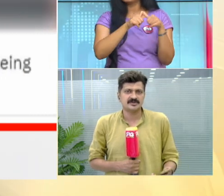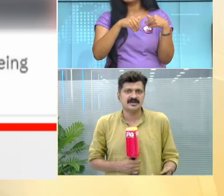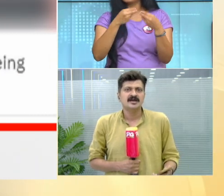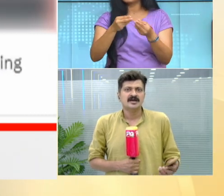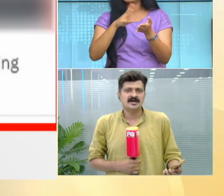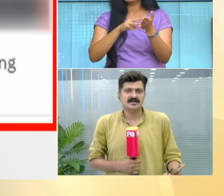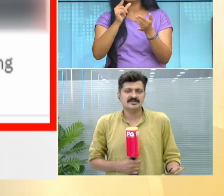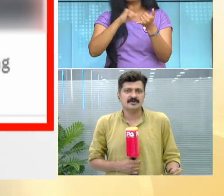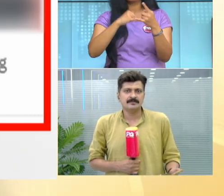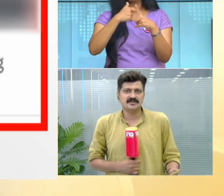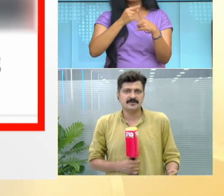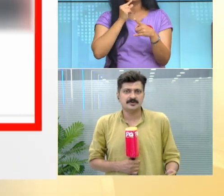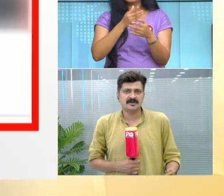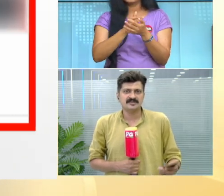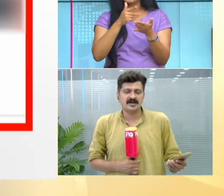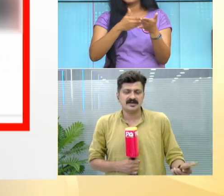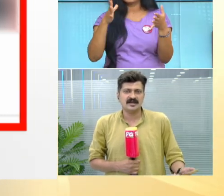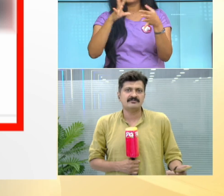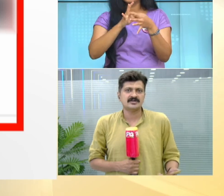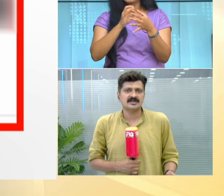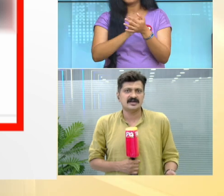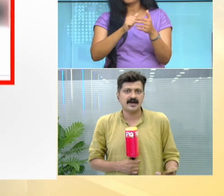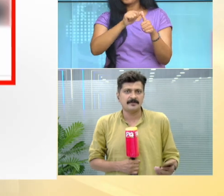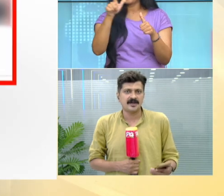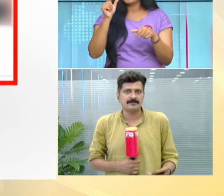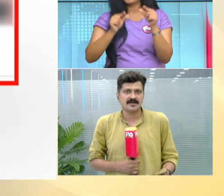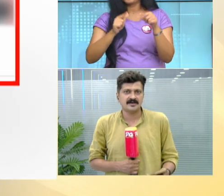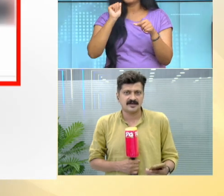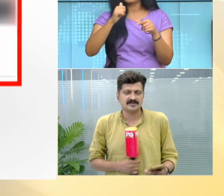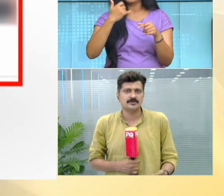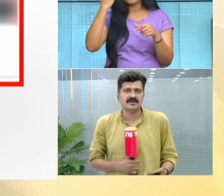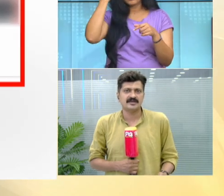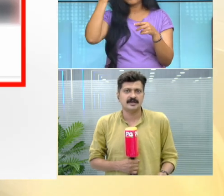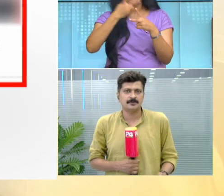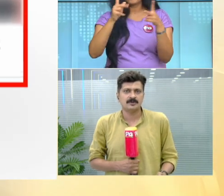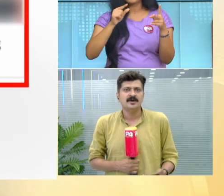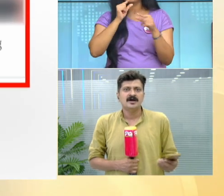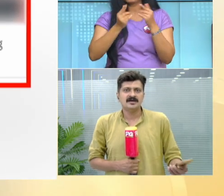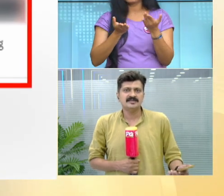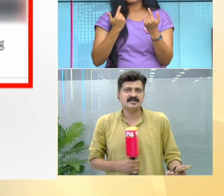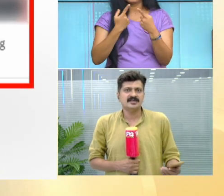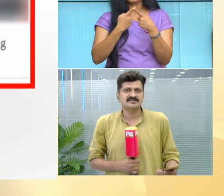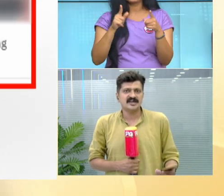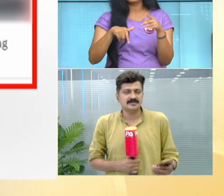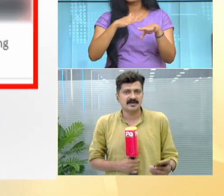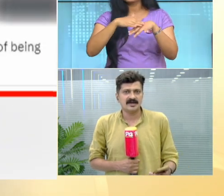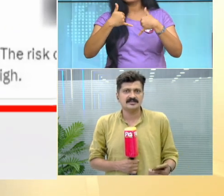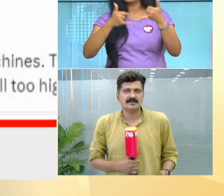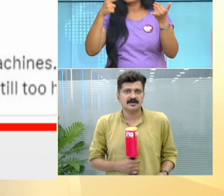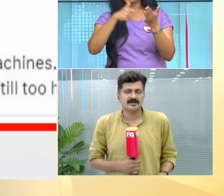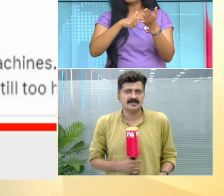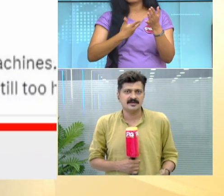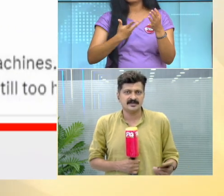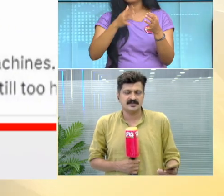മസ്ക്. തുടർന്ന് ഇതുമായി ബന്ധപ്പെട്ടുകൊണ്ട് എല്ലാവർക്കും തങ്ങളുടെ അഭിപ്രായം പറയാൻ അർഹതയുണ്ട് എങ്കിൽ പോലും ഇന്ത്യയിലേത് സാധ്യമല്ല